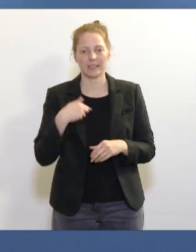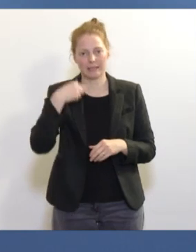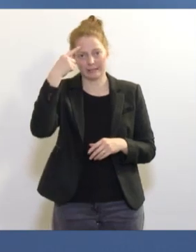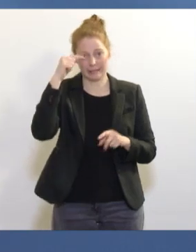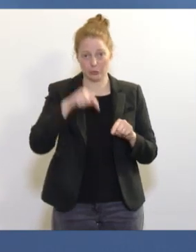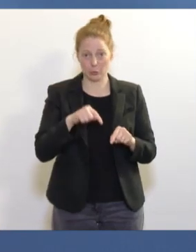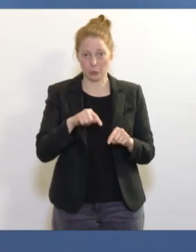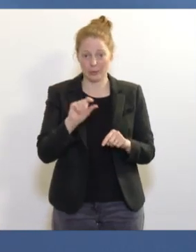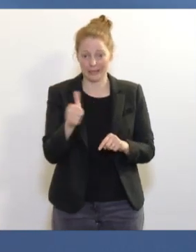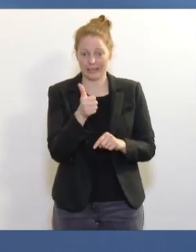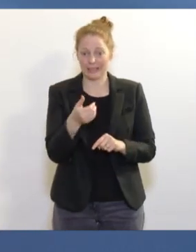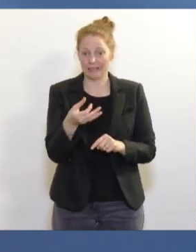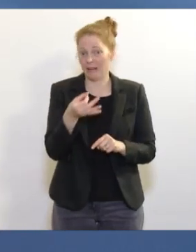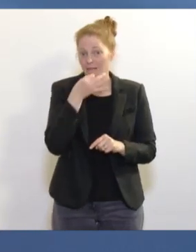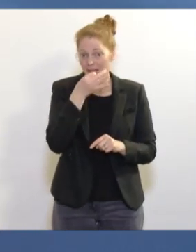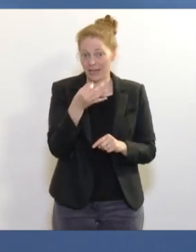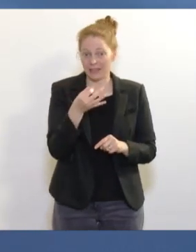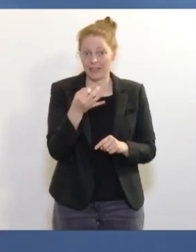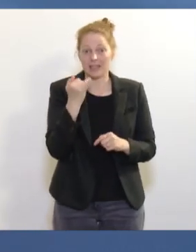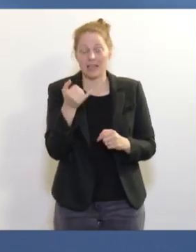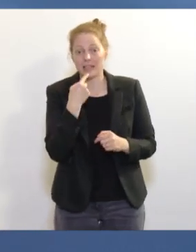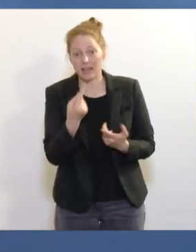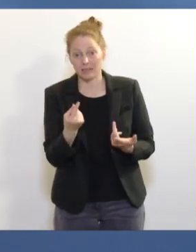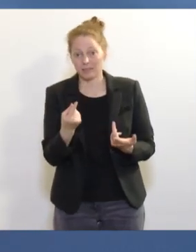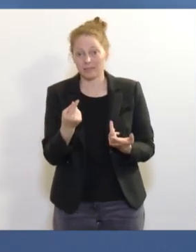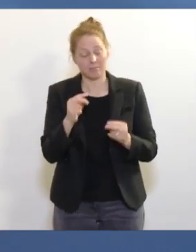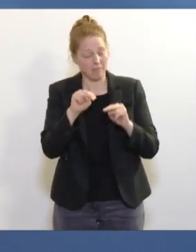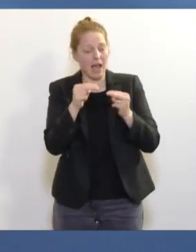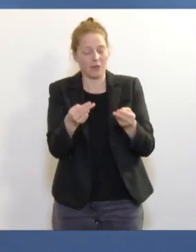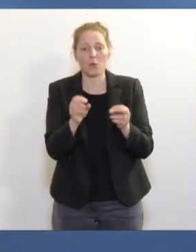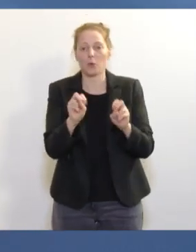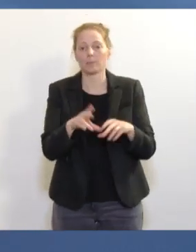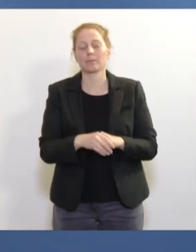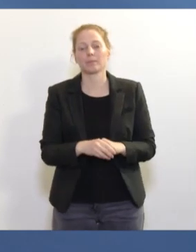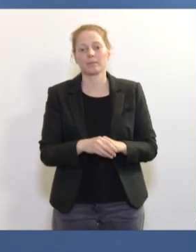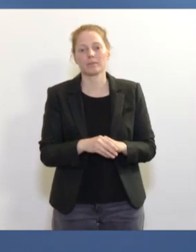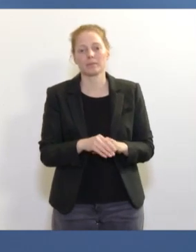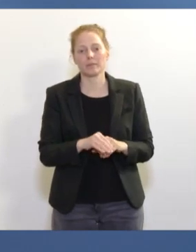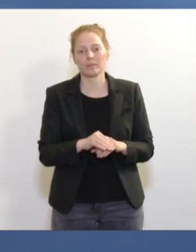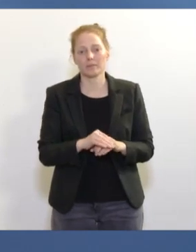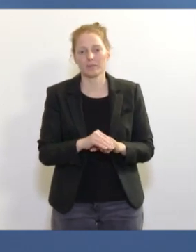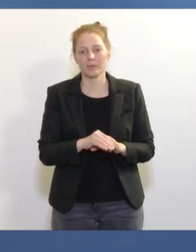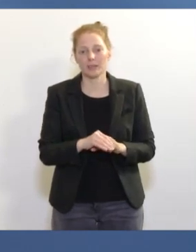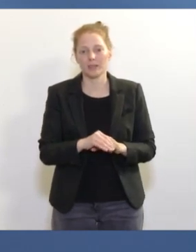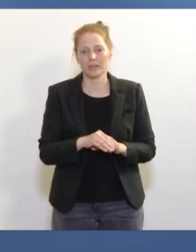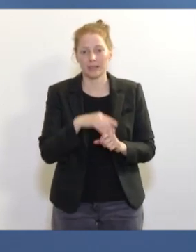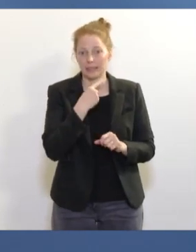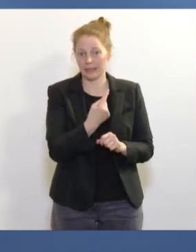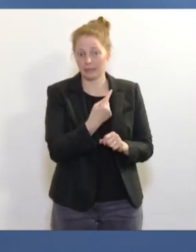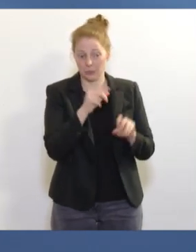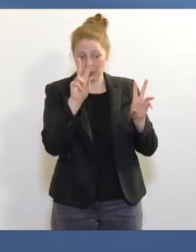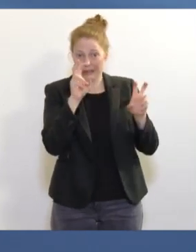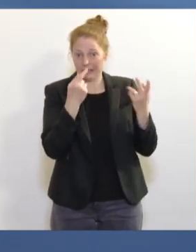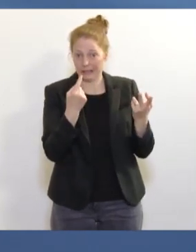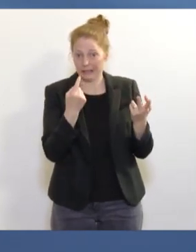heute als erste behandeln müssen, aber ganz gerne bereit, darauf zu reagieren. Erstens finde ich die Aussage, so wie der sie zitiert